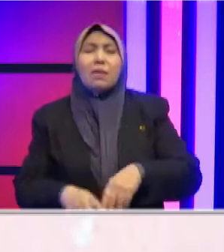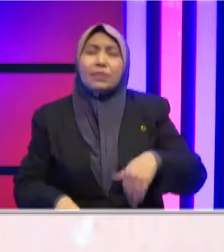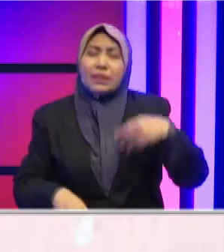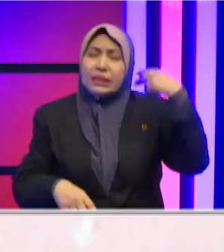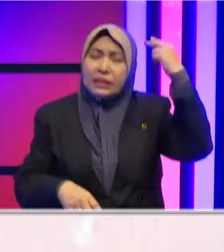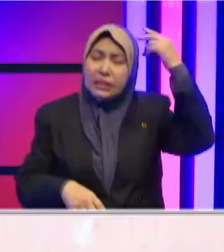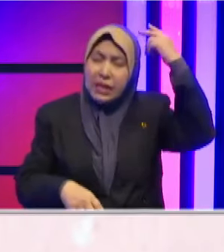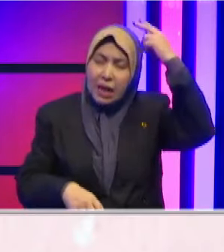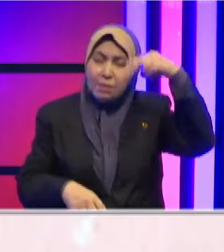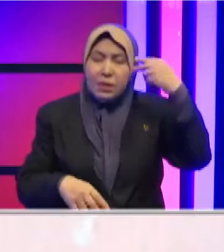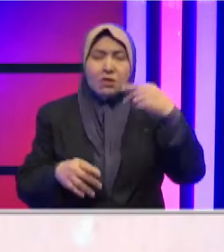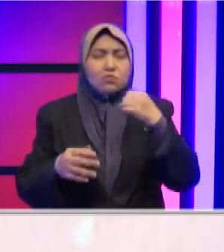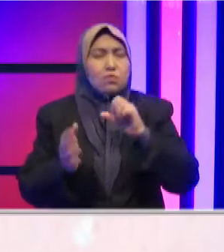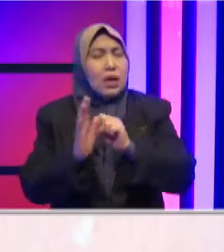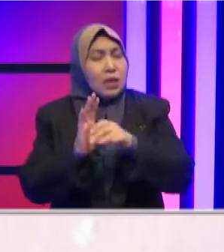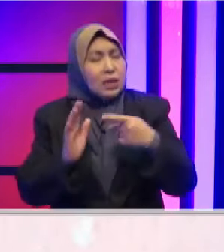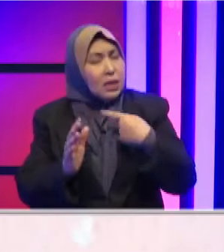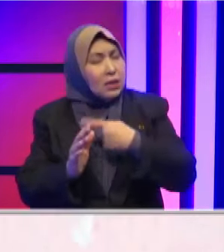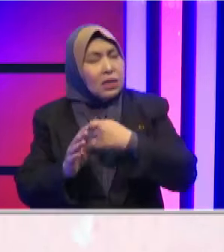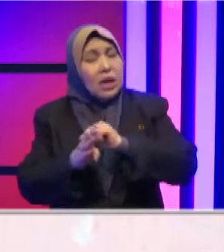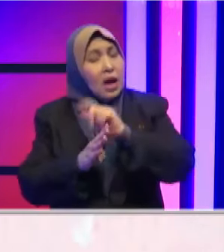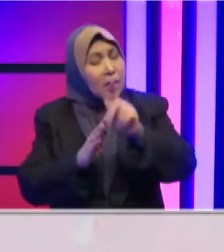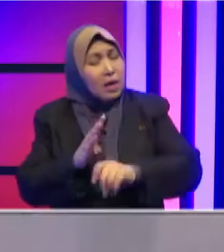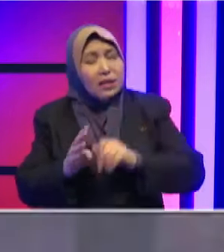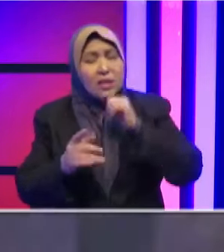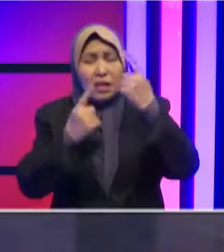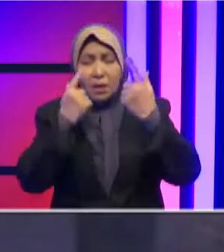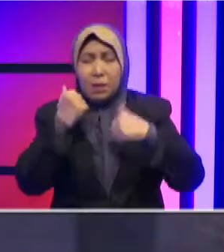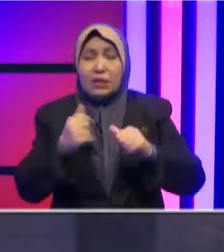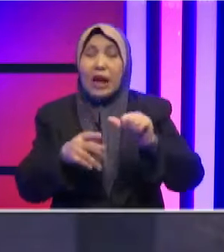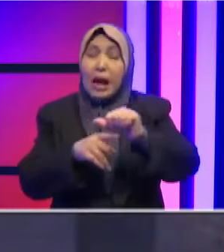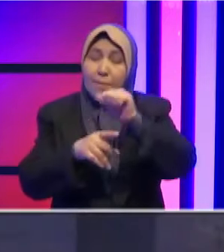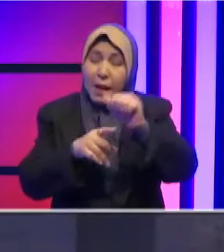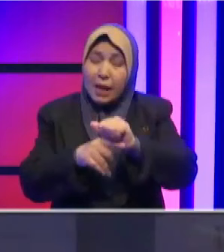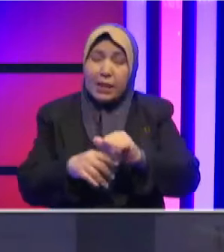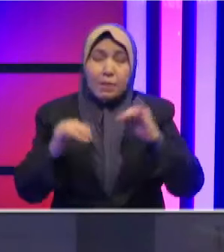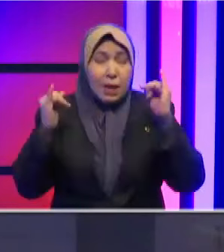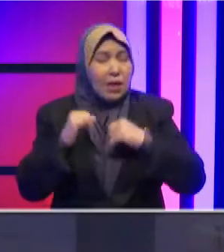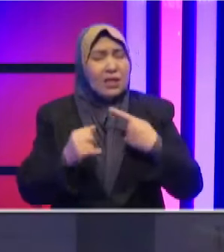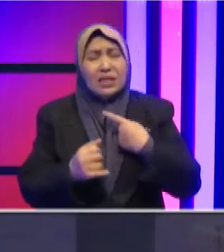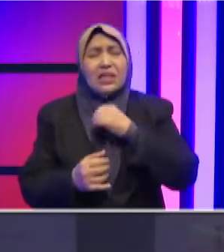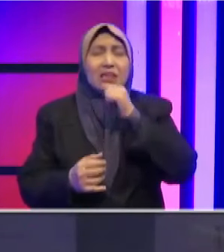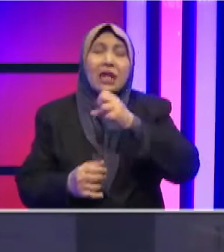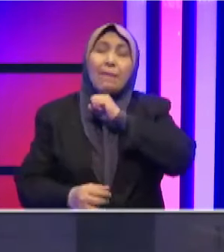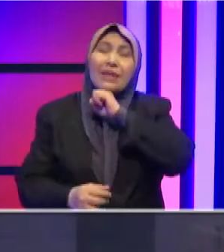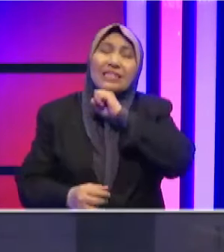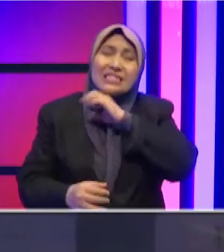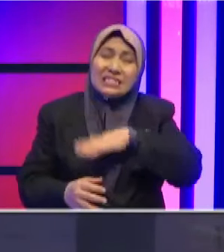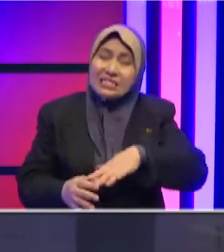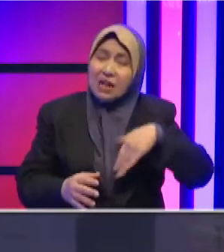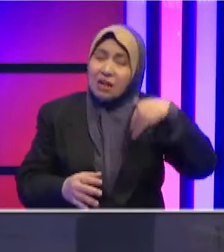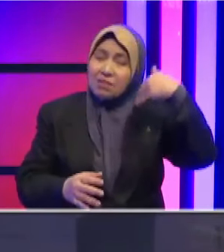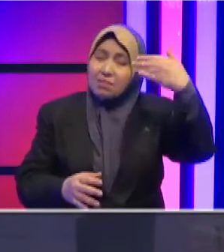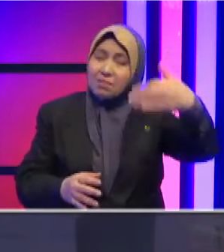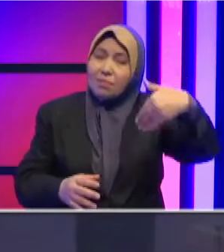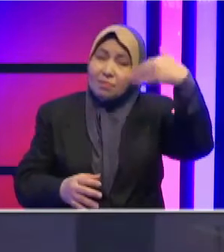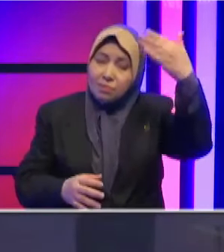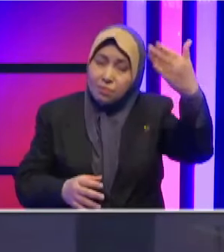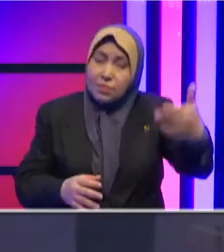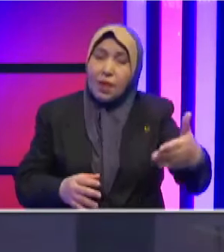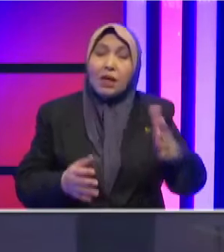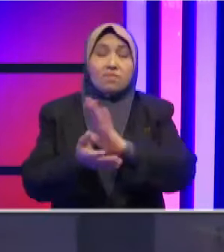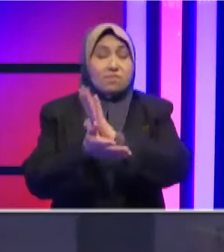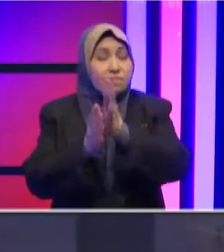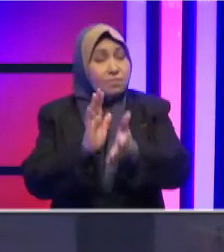hari akhirat artinya telepon amal ibadah kita kepada Allah agar kita tidak menyesal di hari kemudian kelak